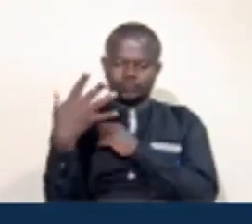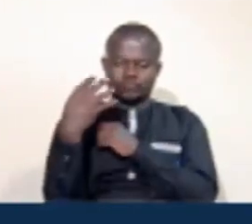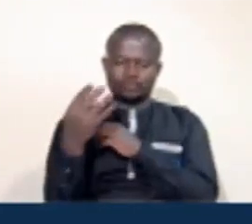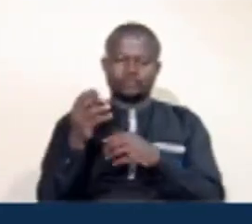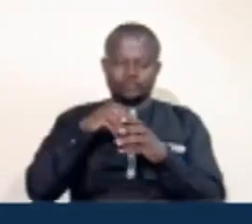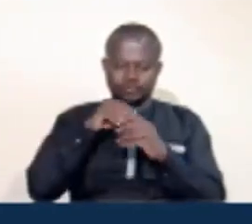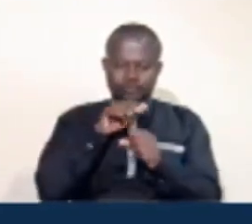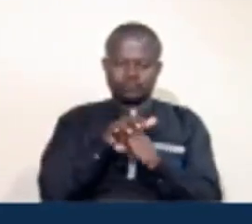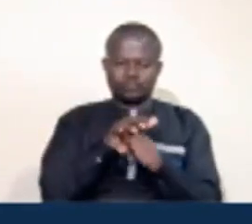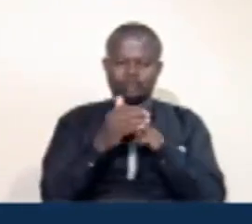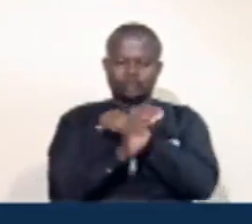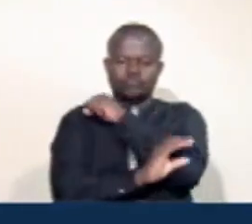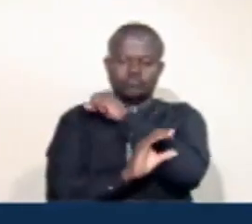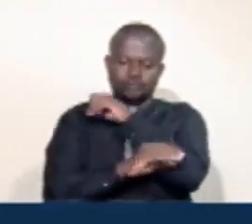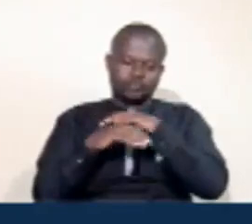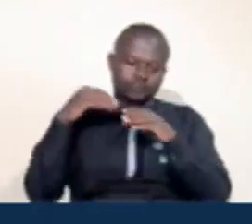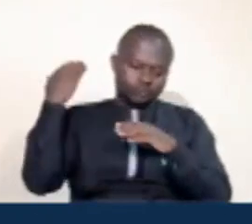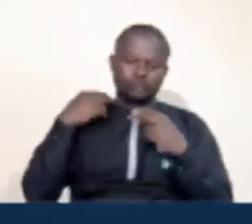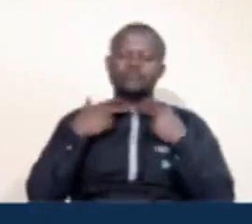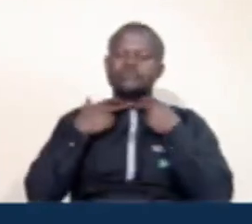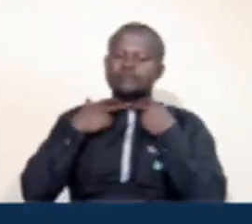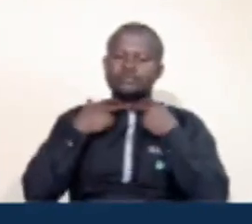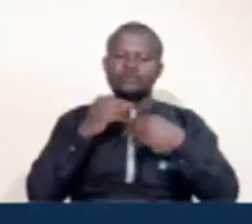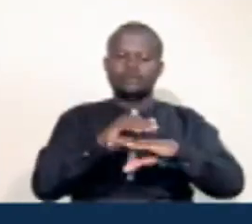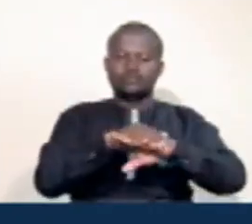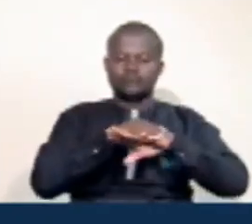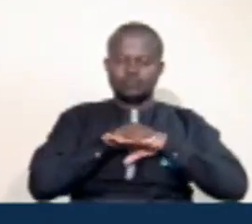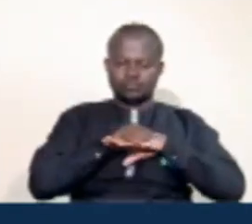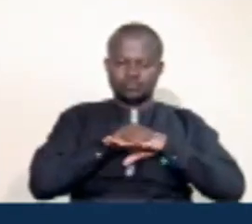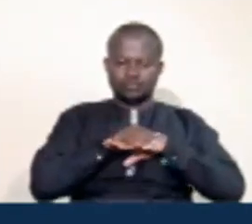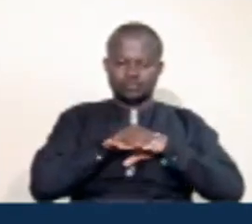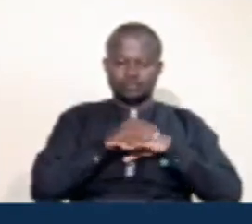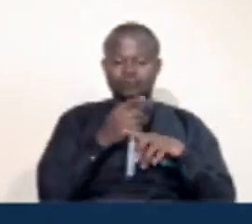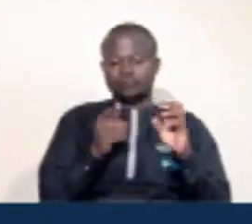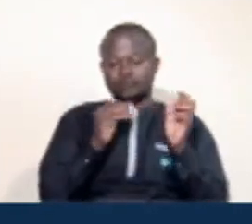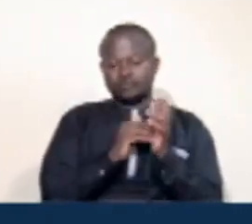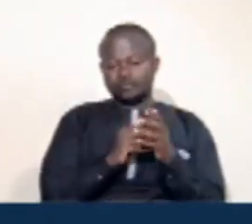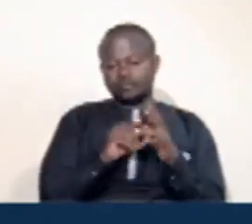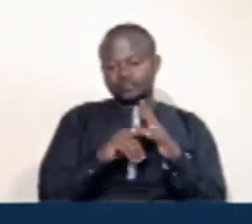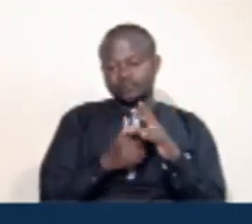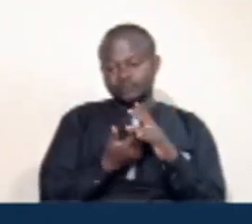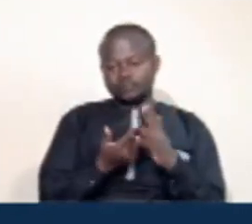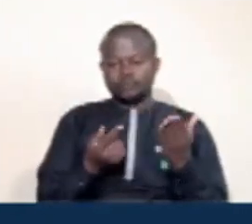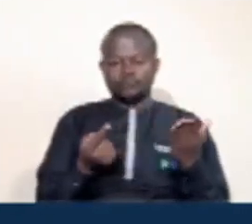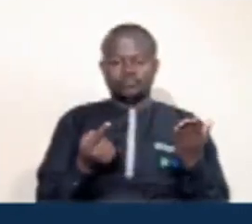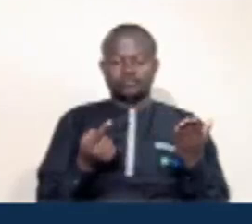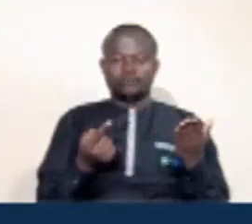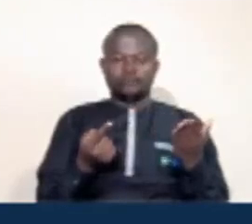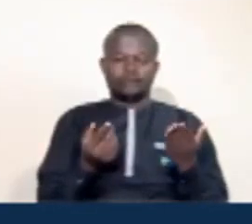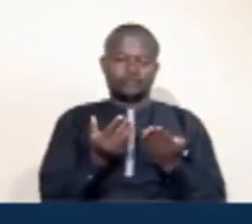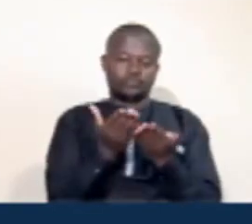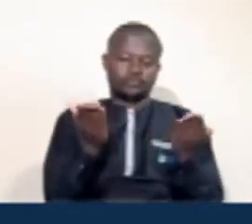byiganjemo cyane cyane ibihugu byari byarakoronejwe n'Ubwongereza ariko kuva